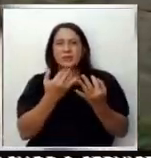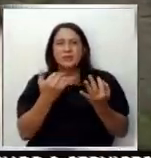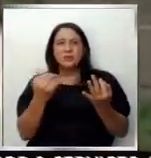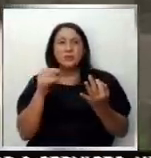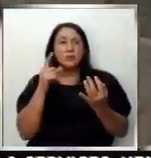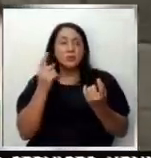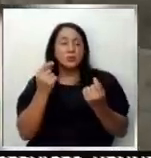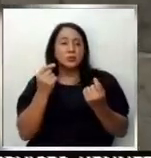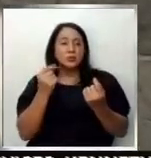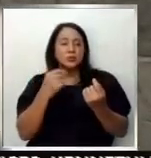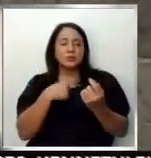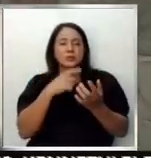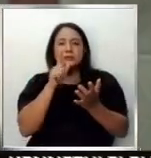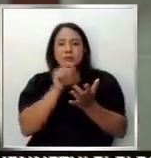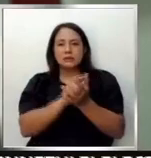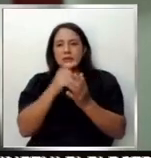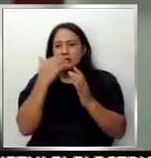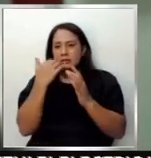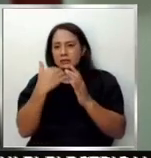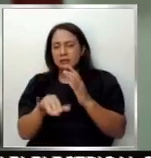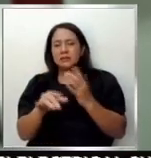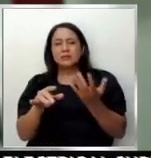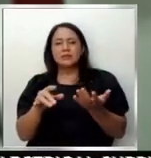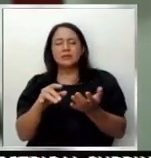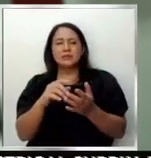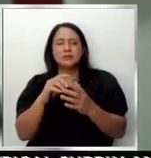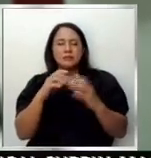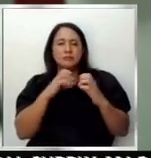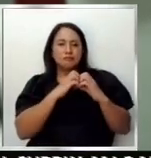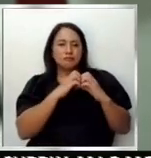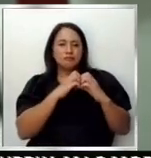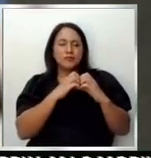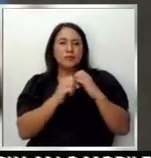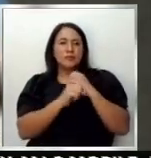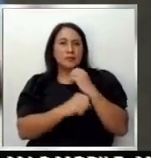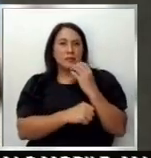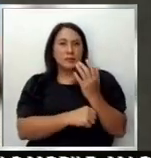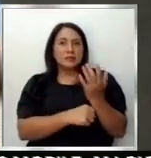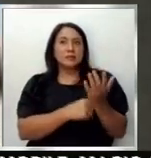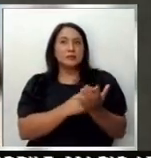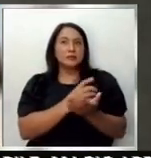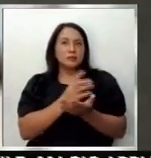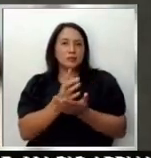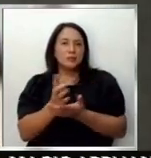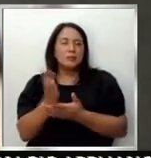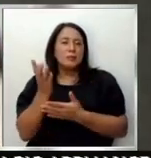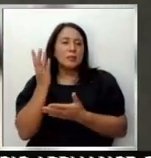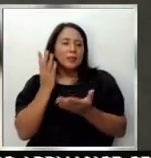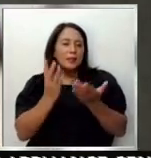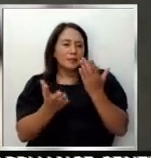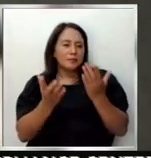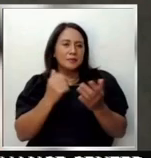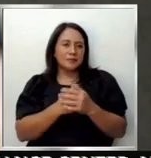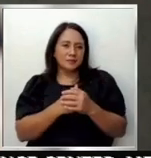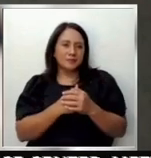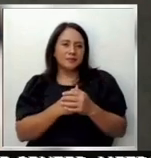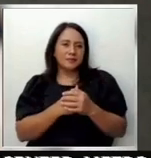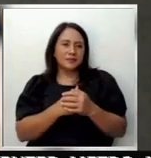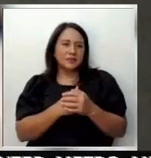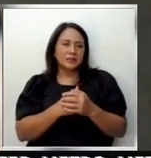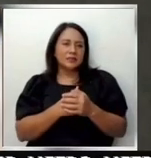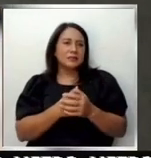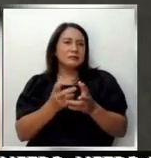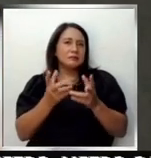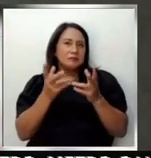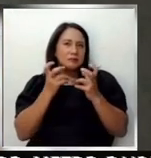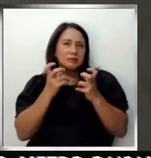sumulat sa GMA Kapuso Foundation na agad naman nating tinugunan. Siguro dinig na rin yung panalangin